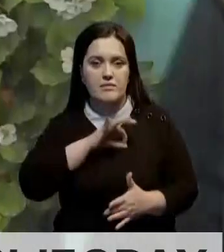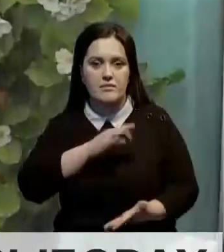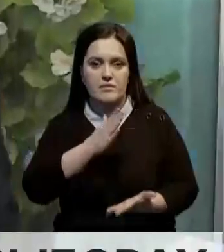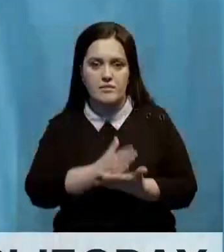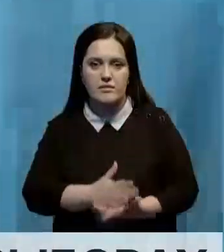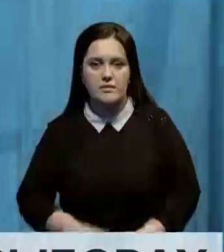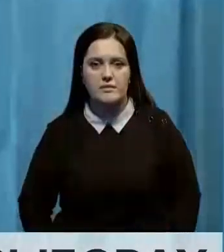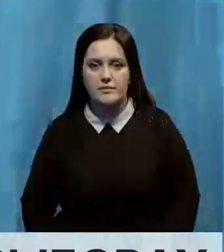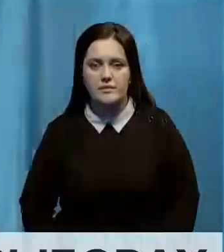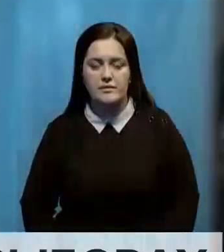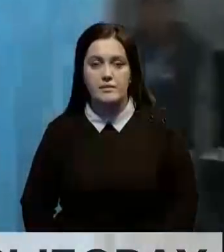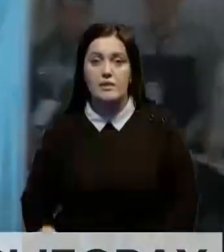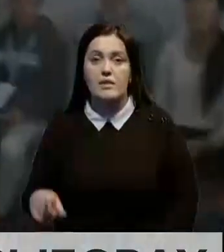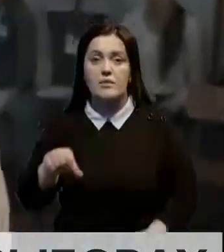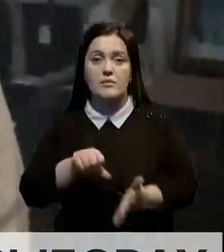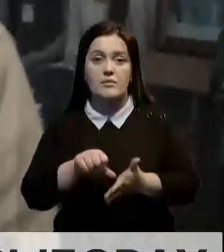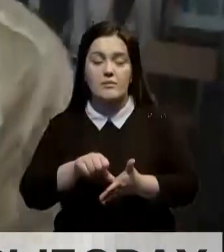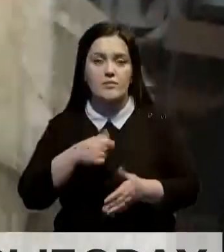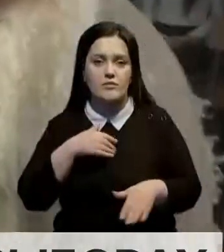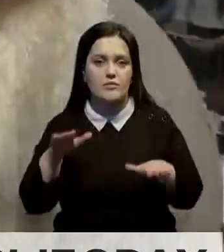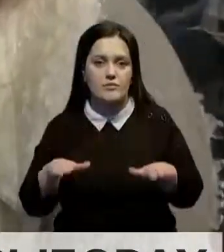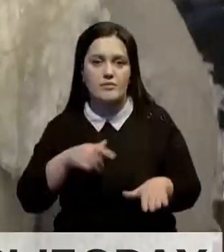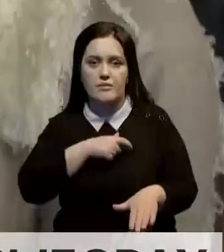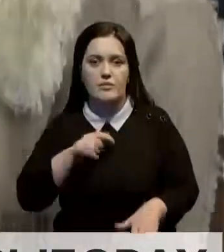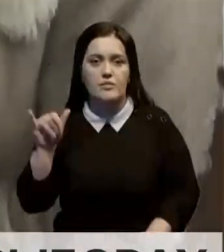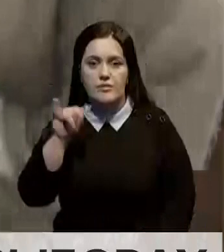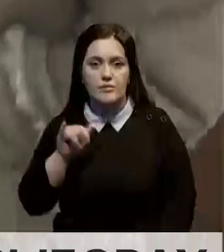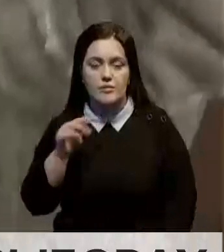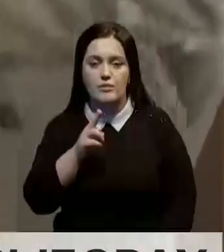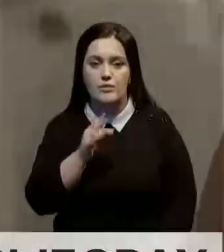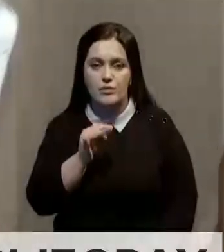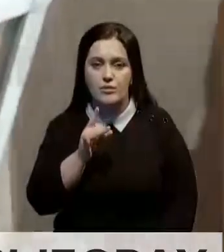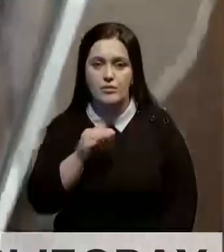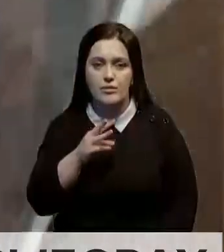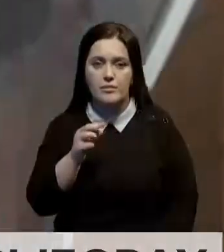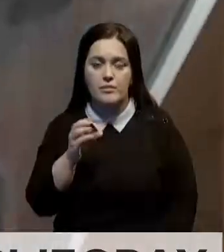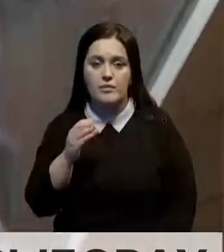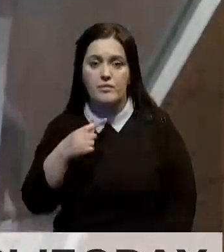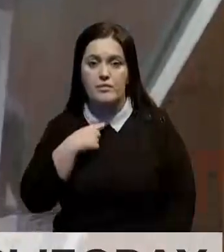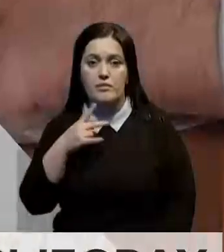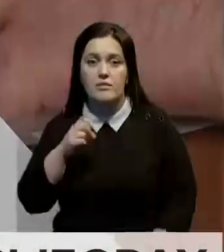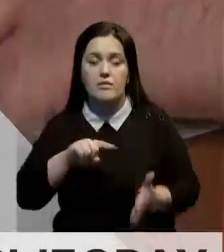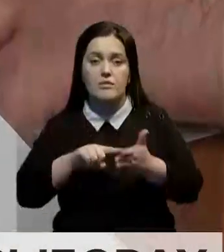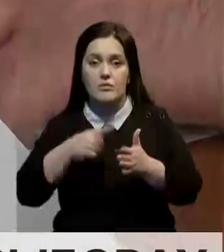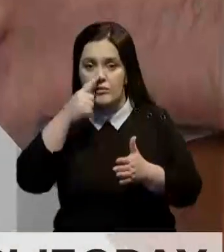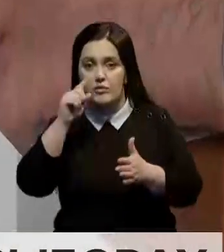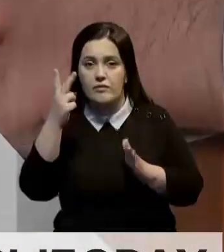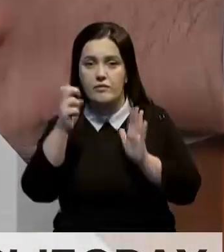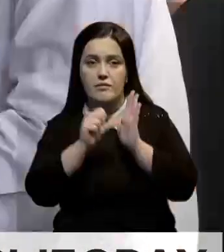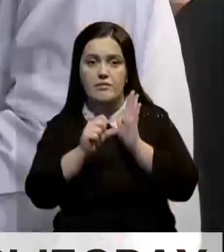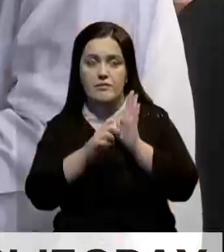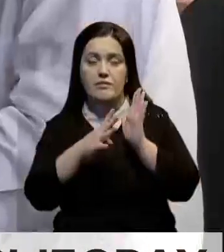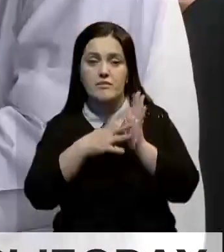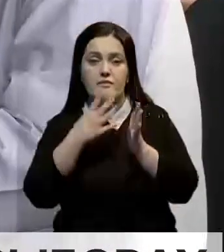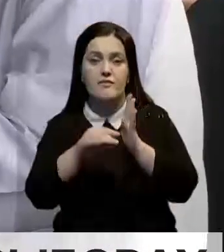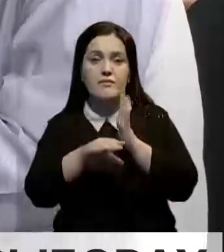большим преимуществом. Претендент на депутатское кресло из Уральска Надир Курумбаев проголосовал на участке номер